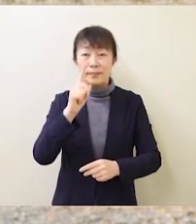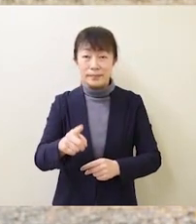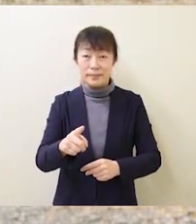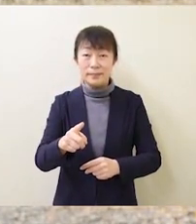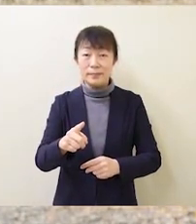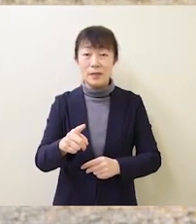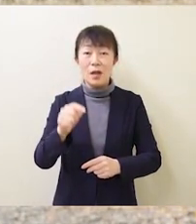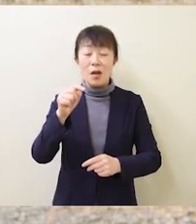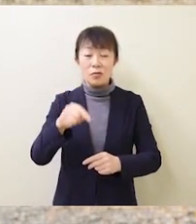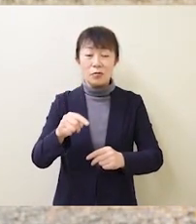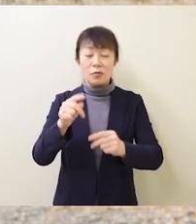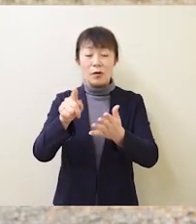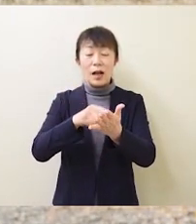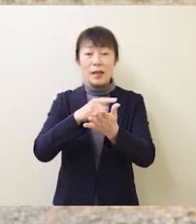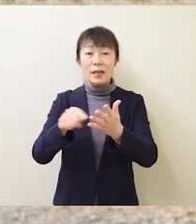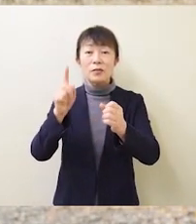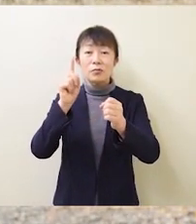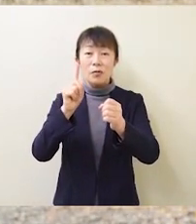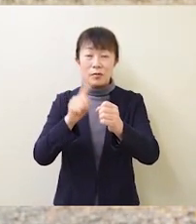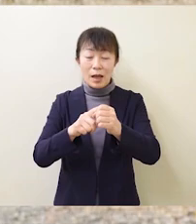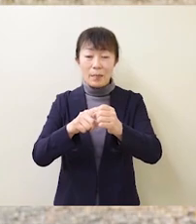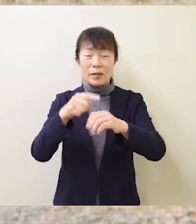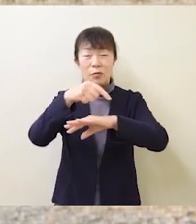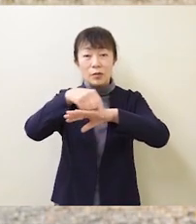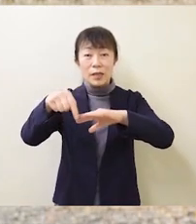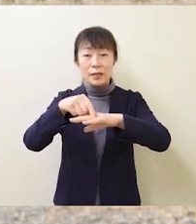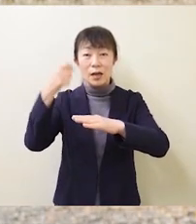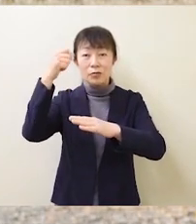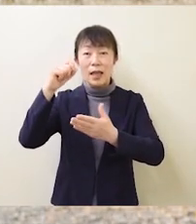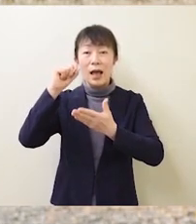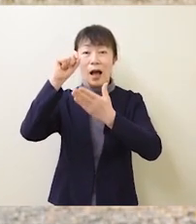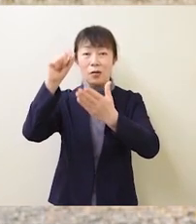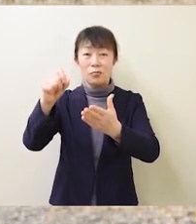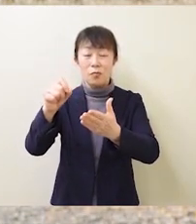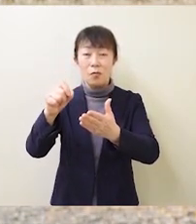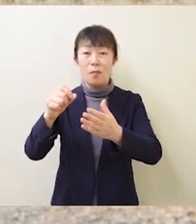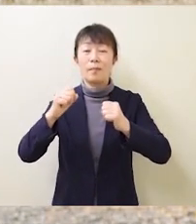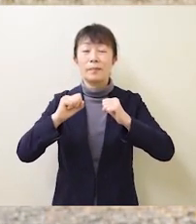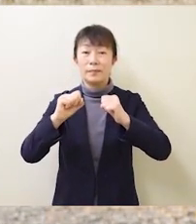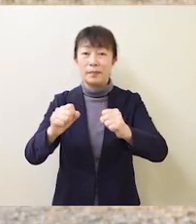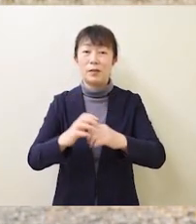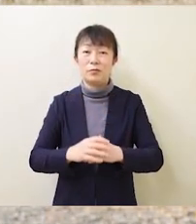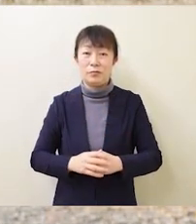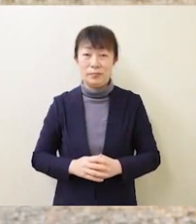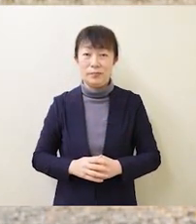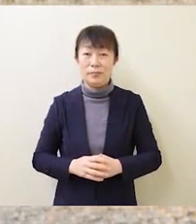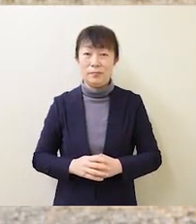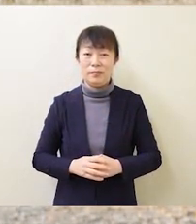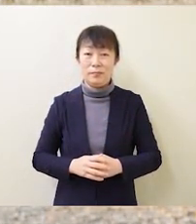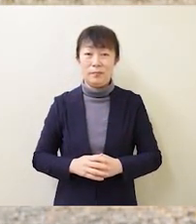を当て、その課題解決のための政策提案を精力的に行ってまいります。